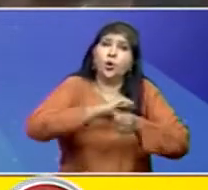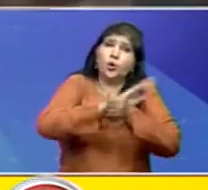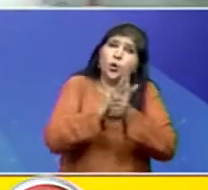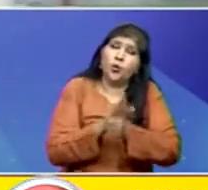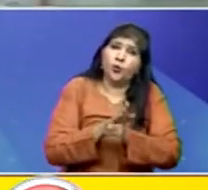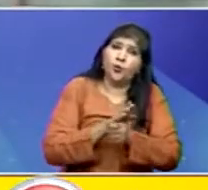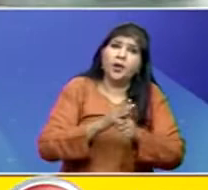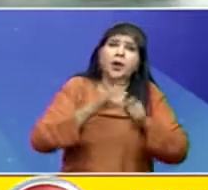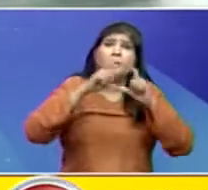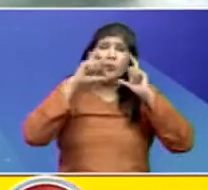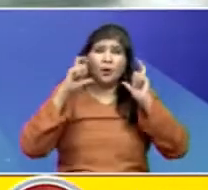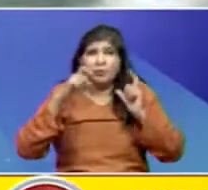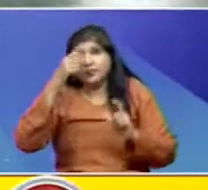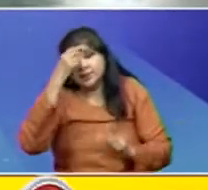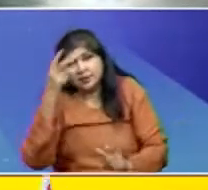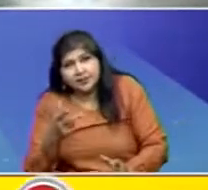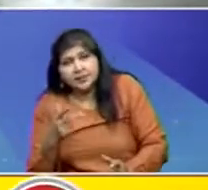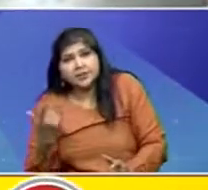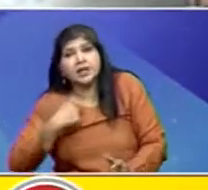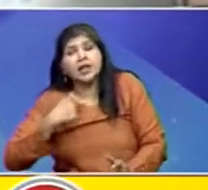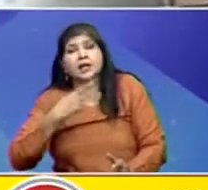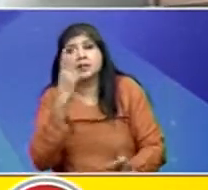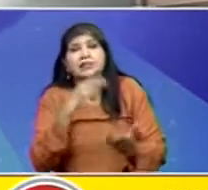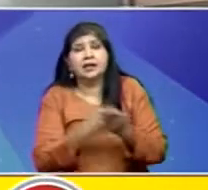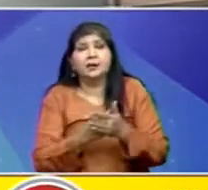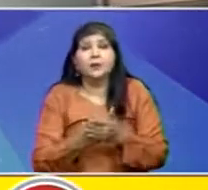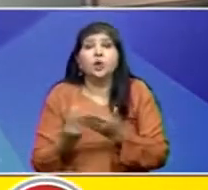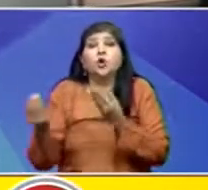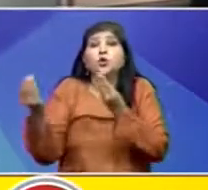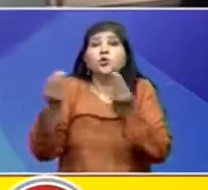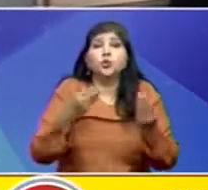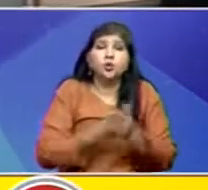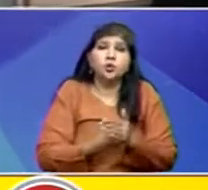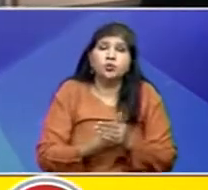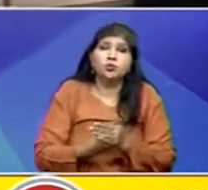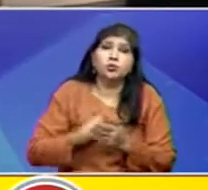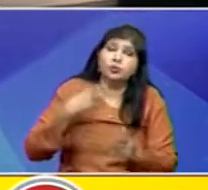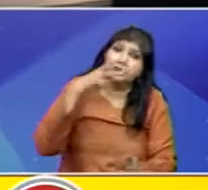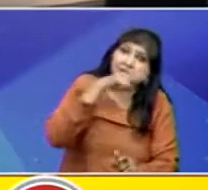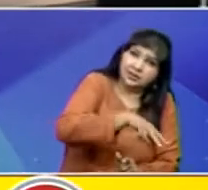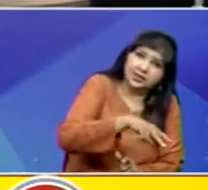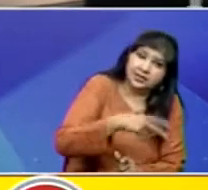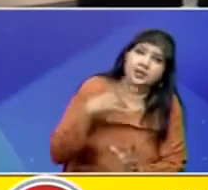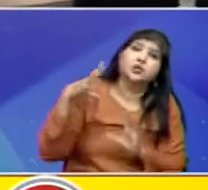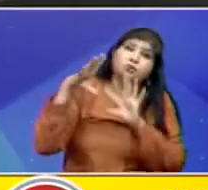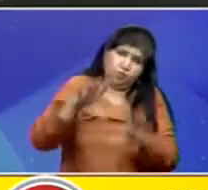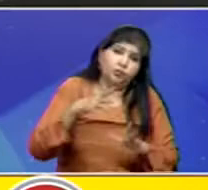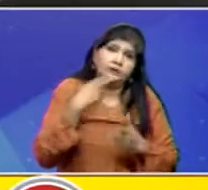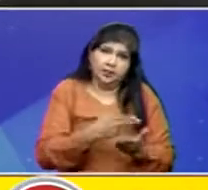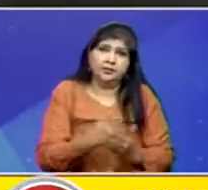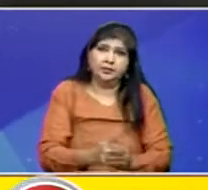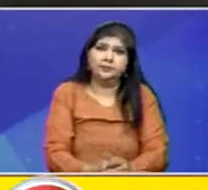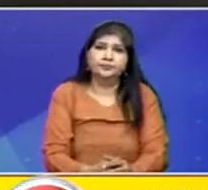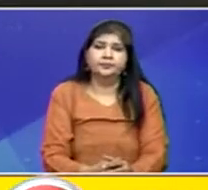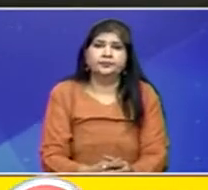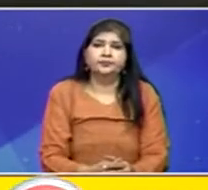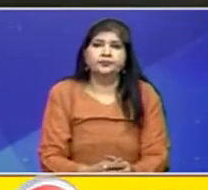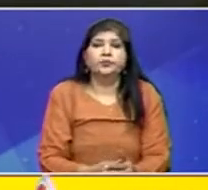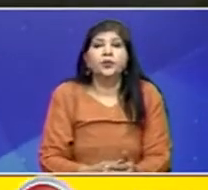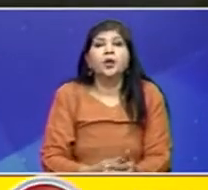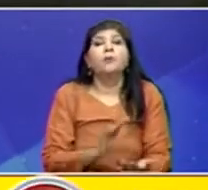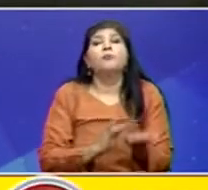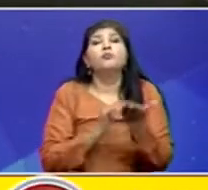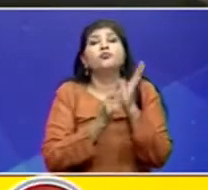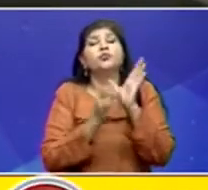पोटोकल्स की वज़त से संग्रालव में नए तोर तरीके अपनाने पर जोड दिया जा रहा है मुजियम्स